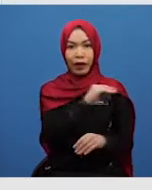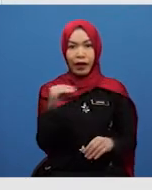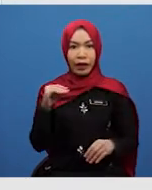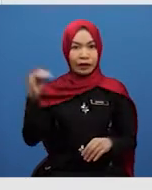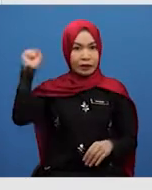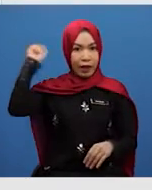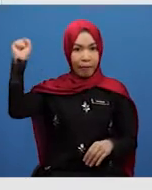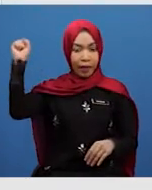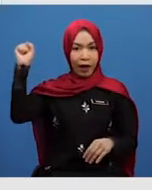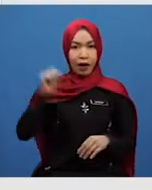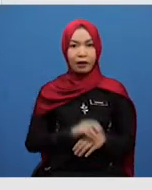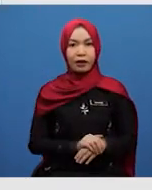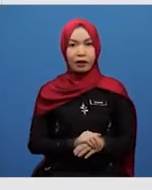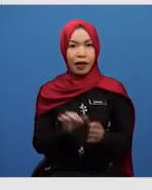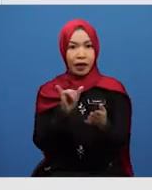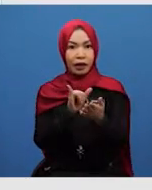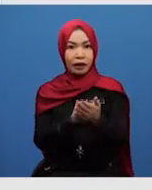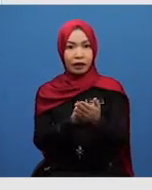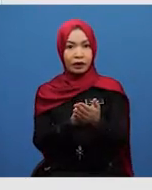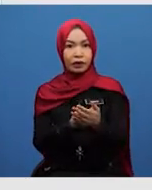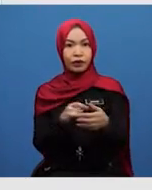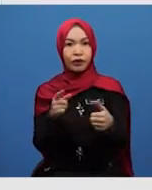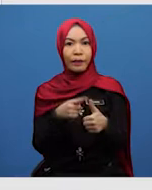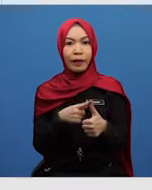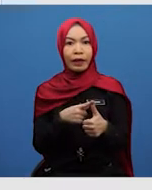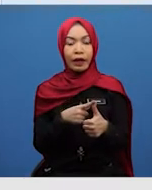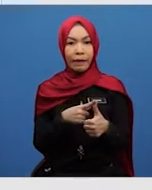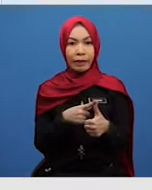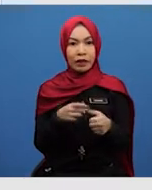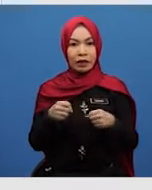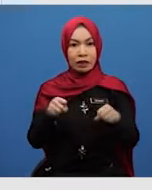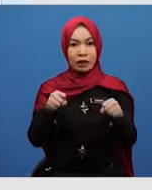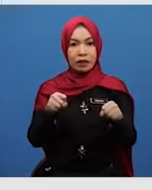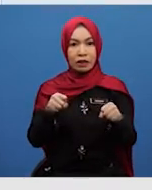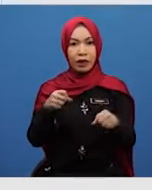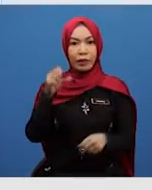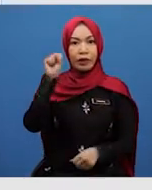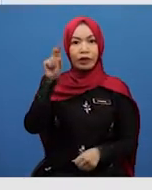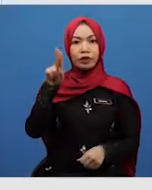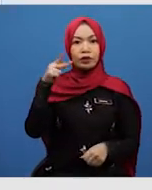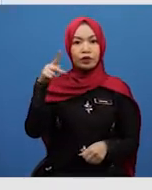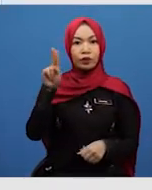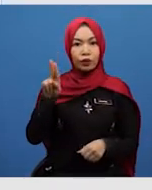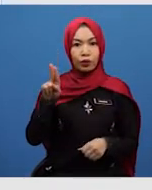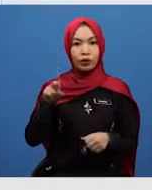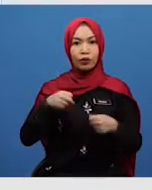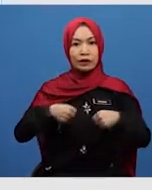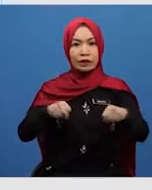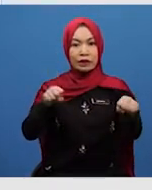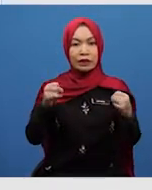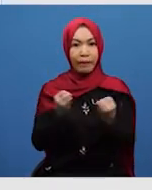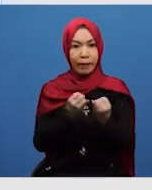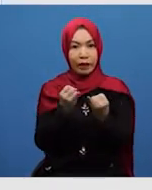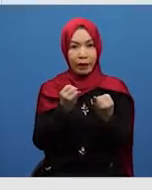adalah situs Hai dan Rawa dan sawah sistem pentadbiran Serawak dan Sabah